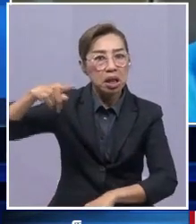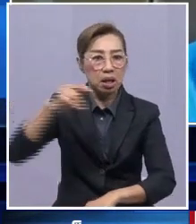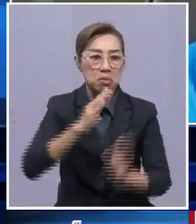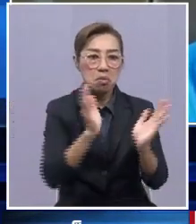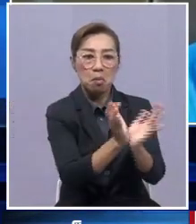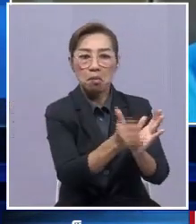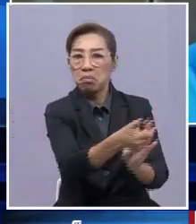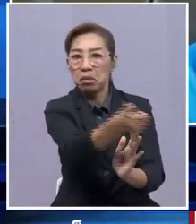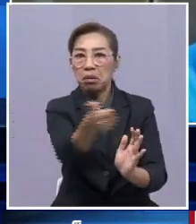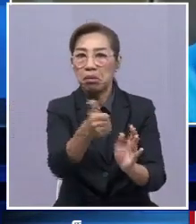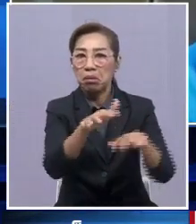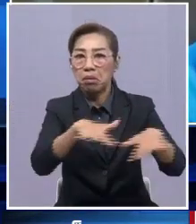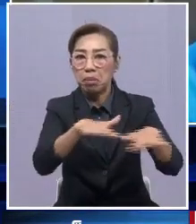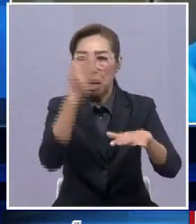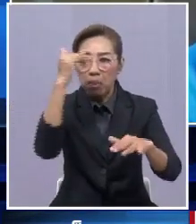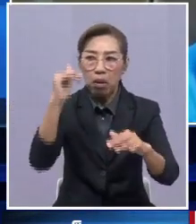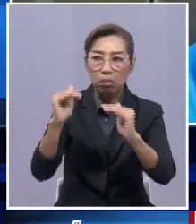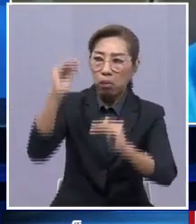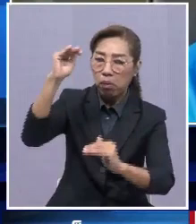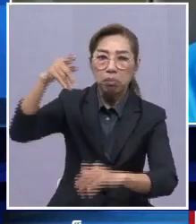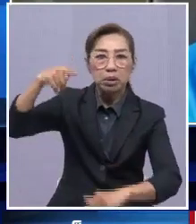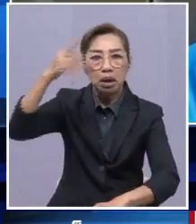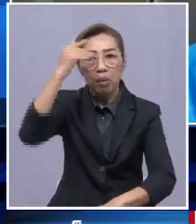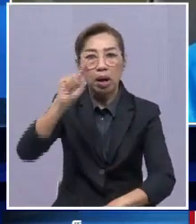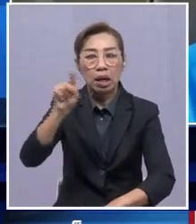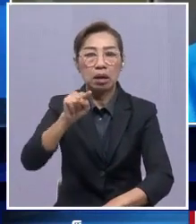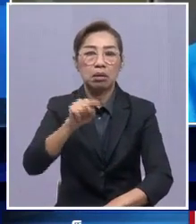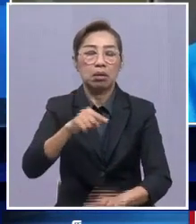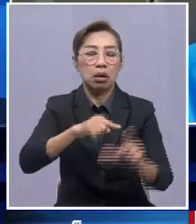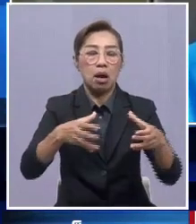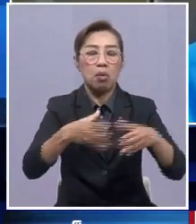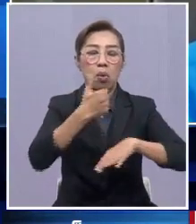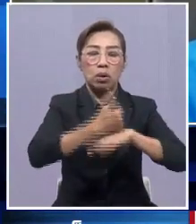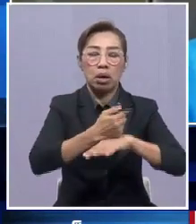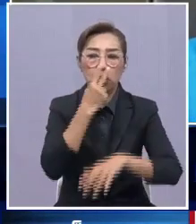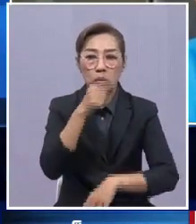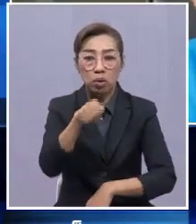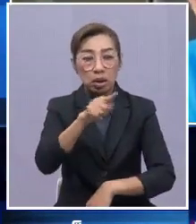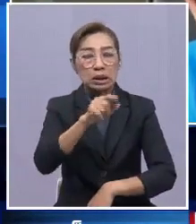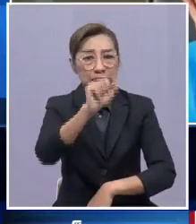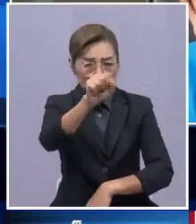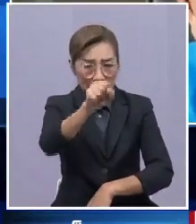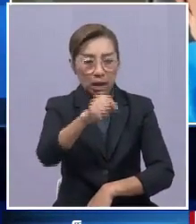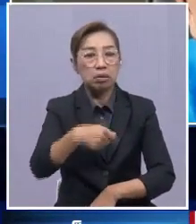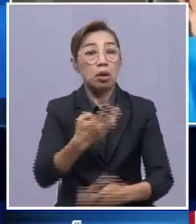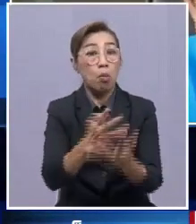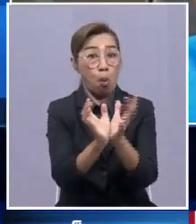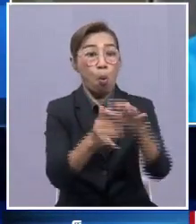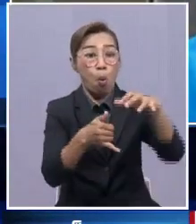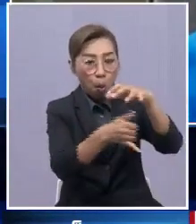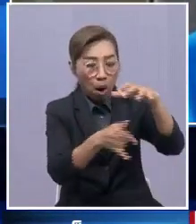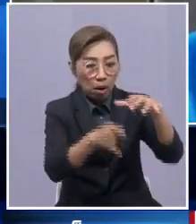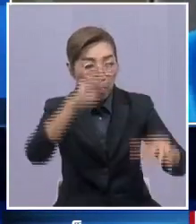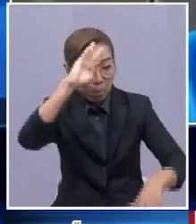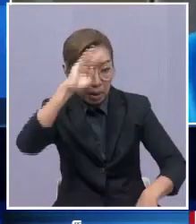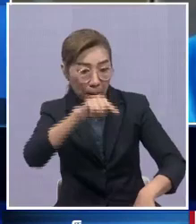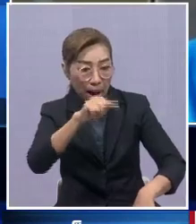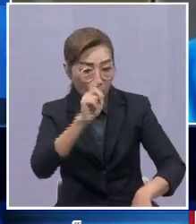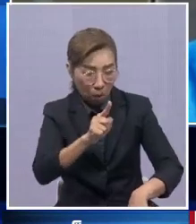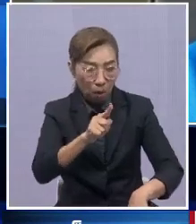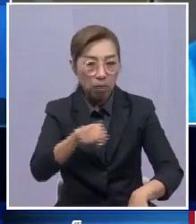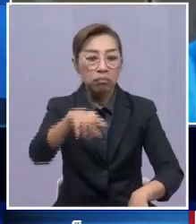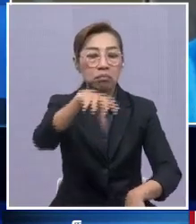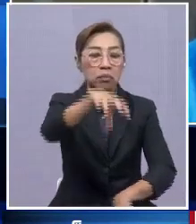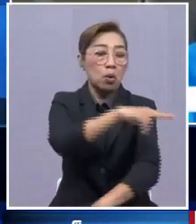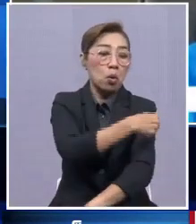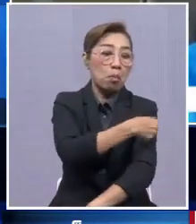พรรคก้าวไกลเนี่ยเห็นด้วยนะครับให้ความเห็นด้วยกับกรณีที่ผู้ป่วยต้องเข้ารักษาตัวอยู่ที่โรงพยาบาลหากว่าโรงพยาบาล